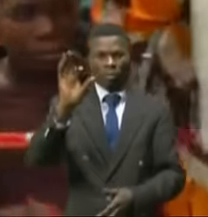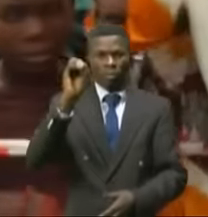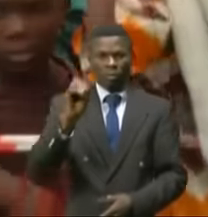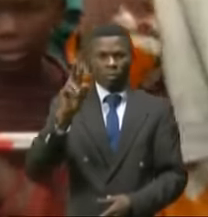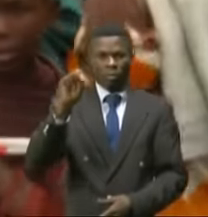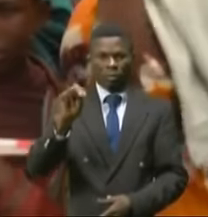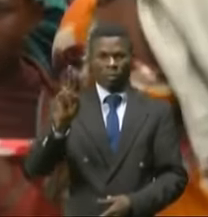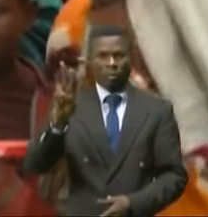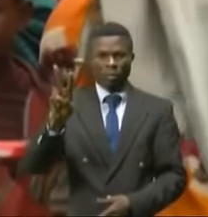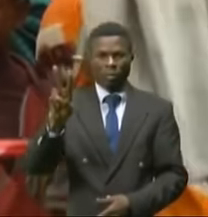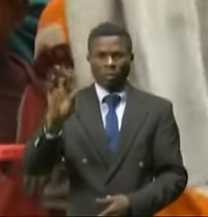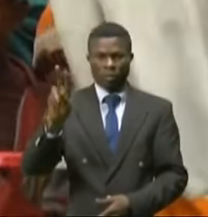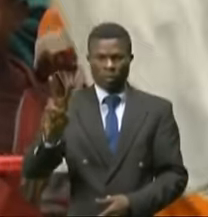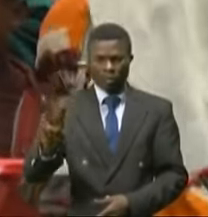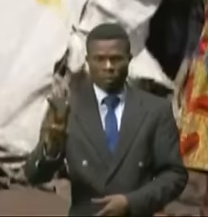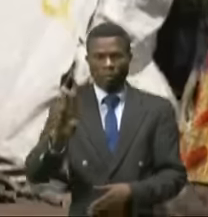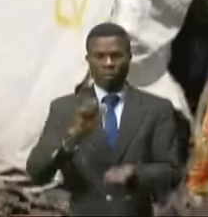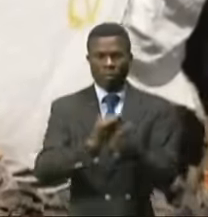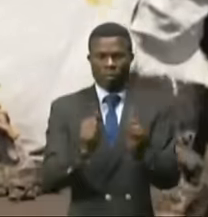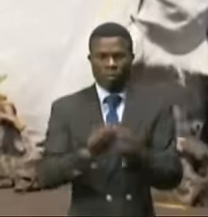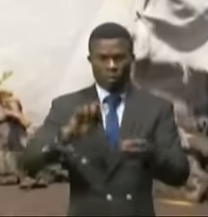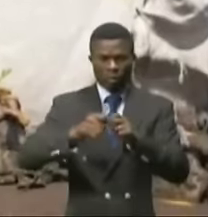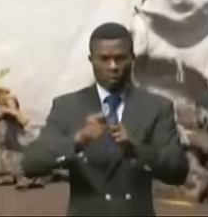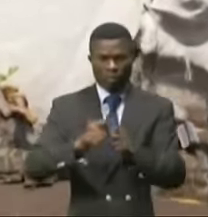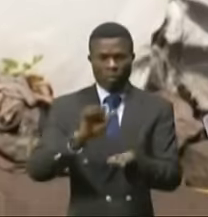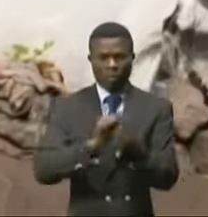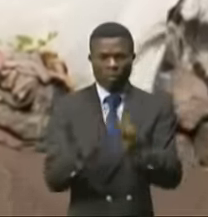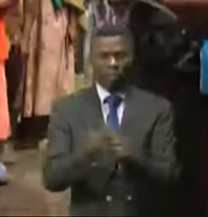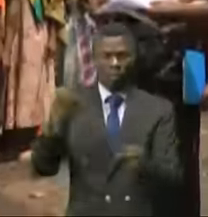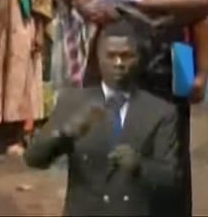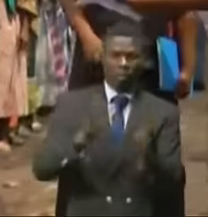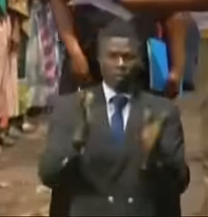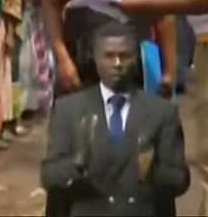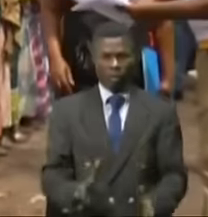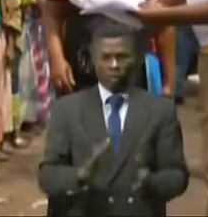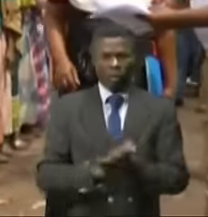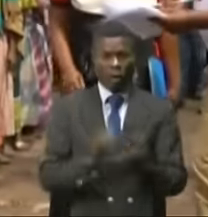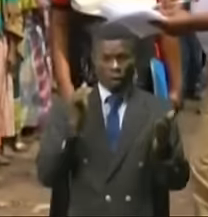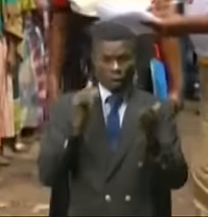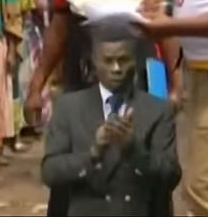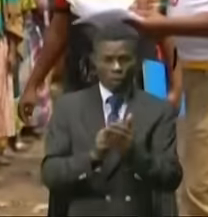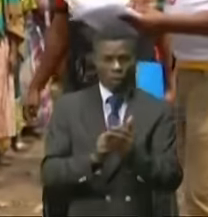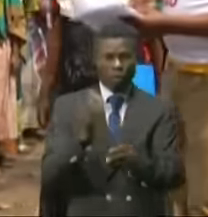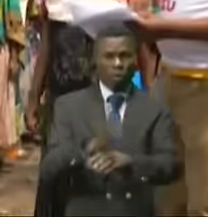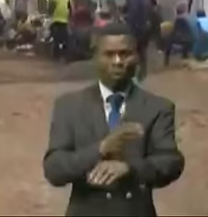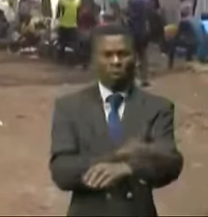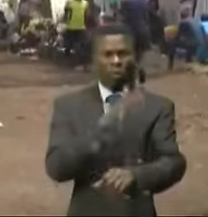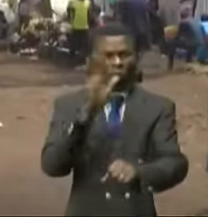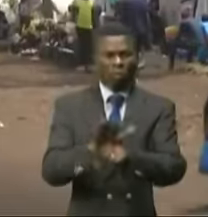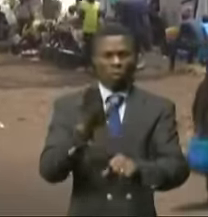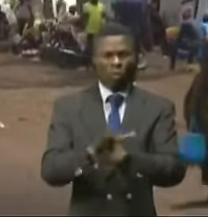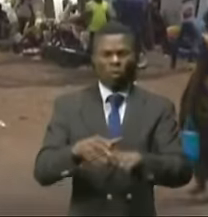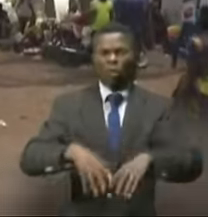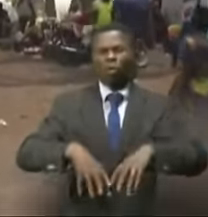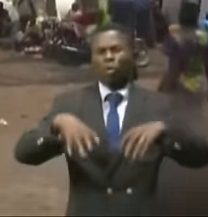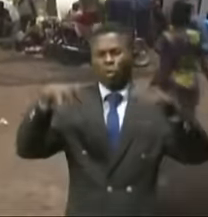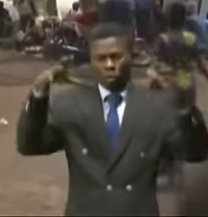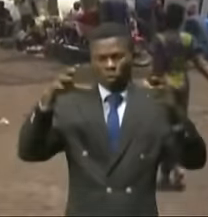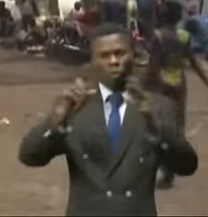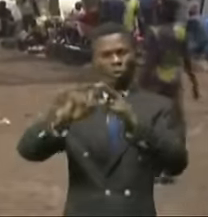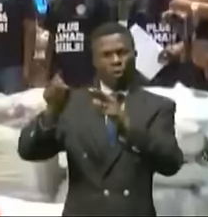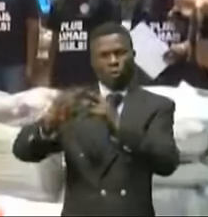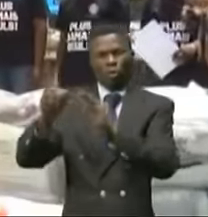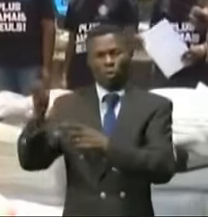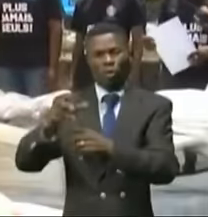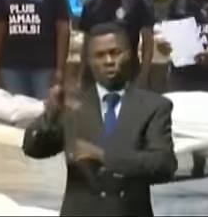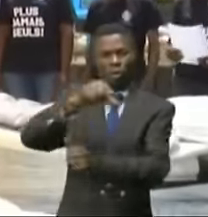de sa mission fondamentale de réparation déjà bien définie. Face à l'accroissement du nombre des déplacés dans les camps situés dans la